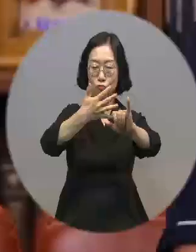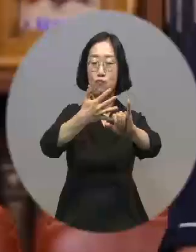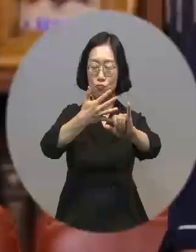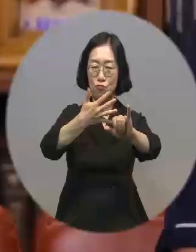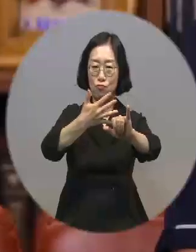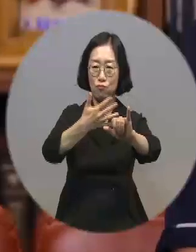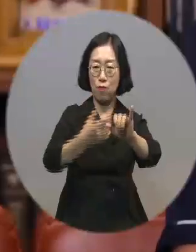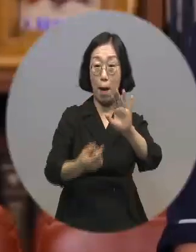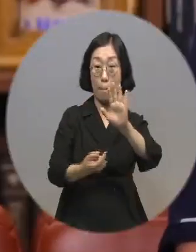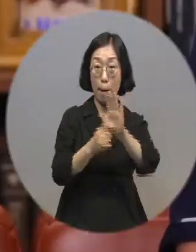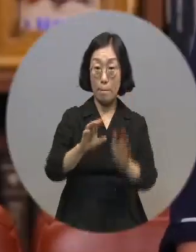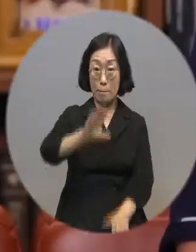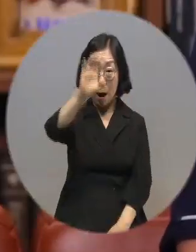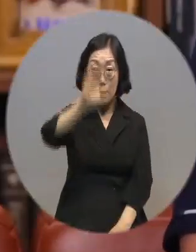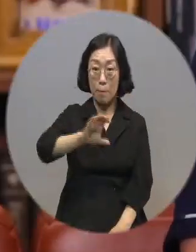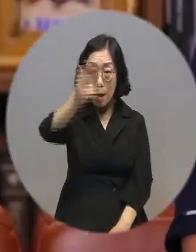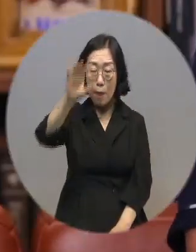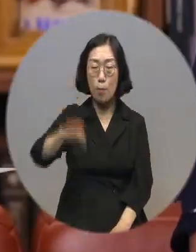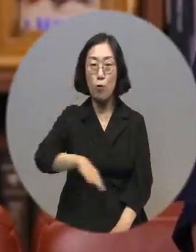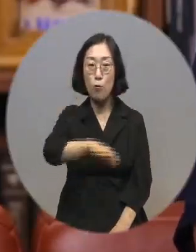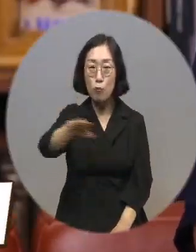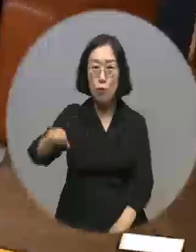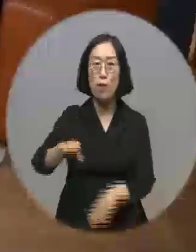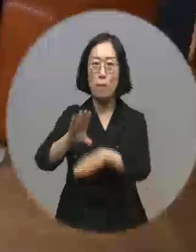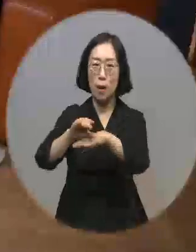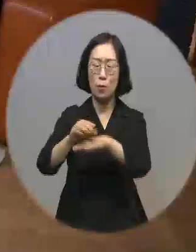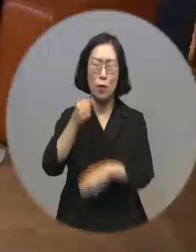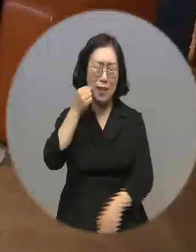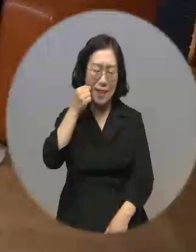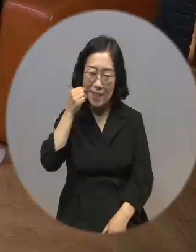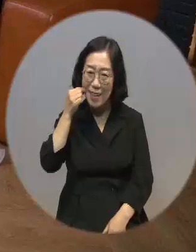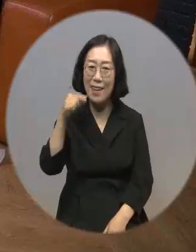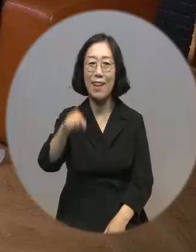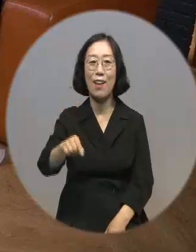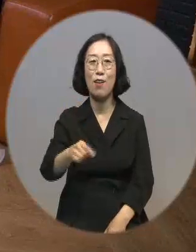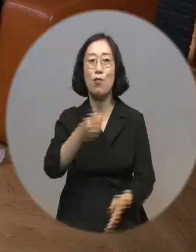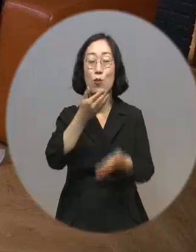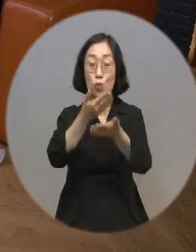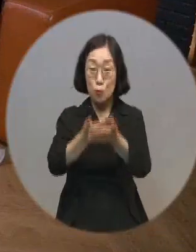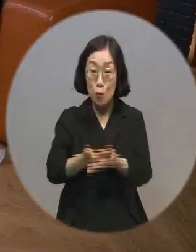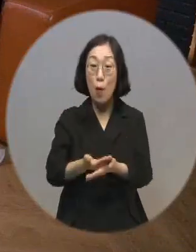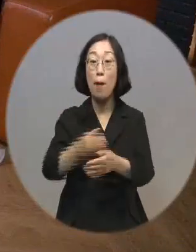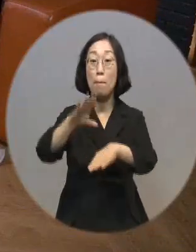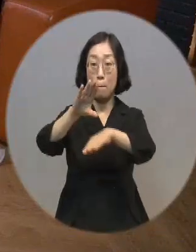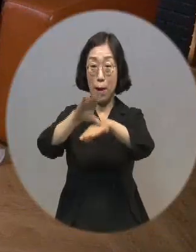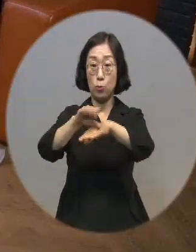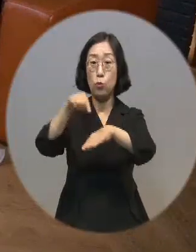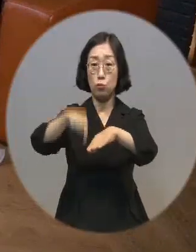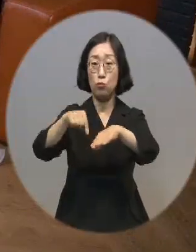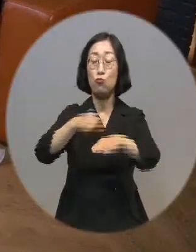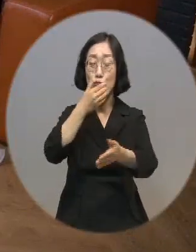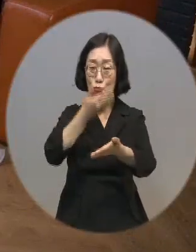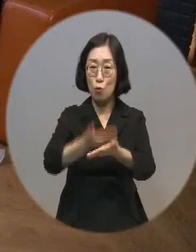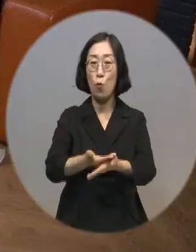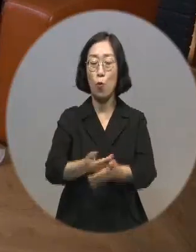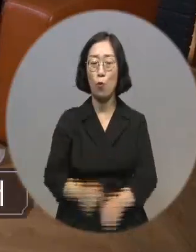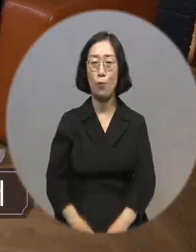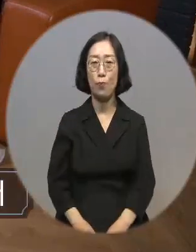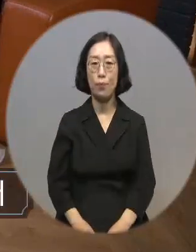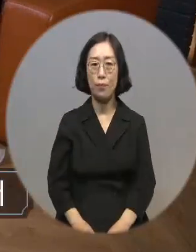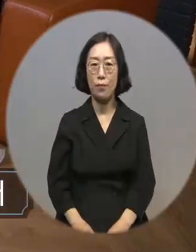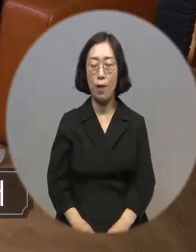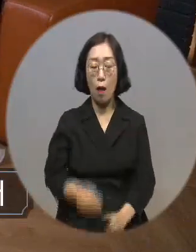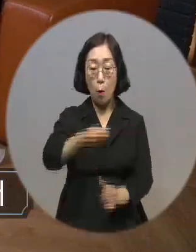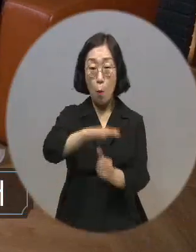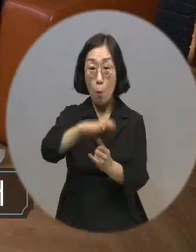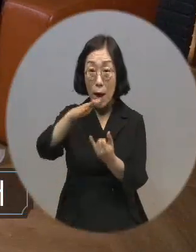한다. 근데 통일 담당도 인기가 많아요. 그러니까요. 그래서 저희가 이런 중요한 프로그램이 너무 중요한 거예요. 이런 식의